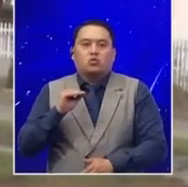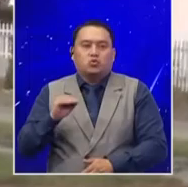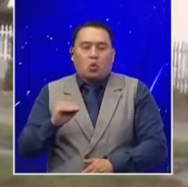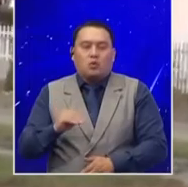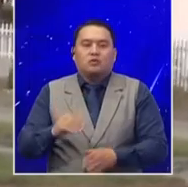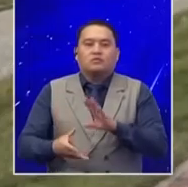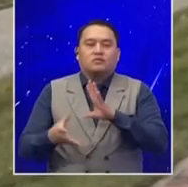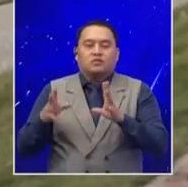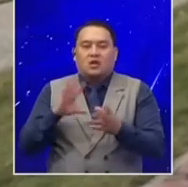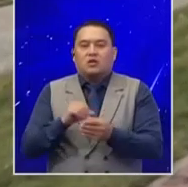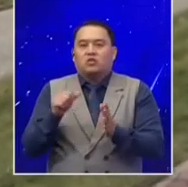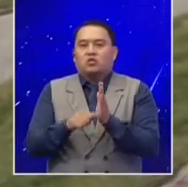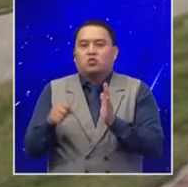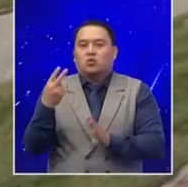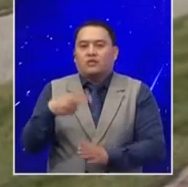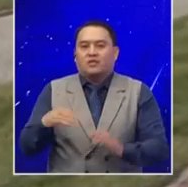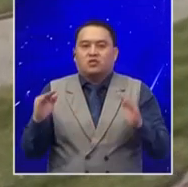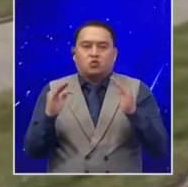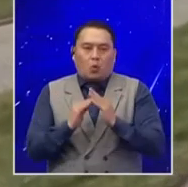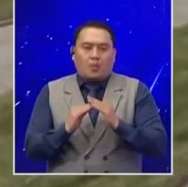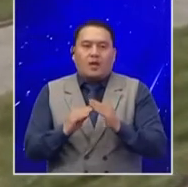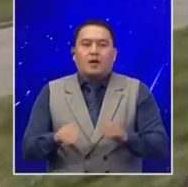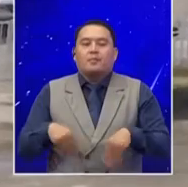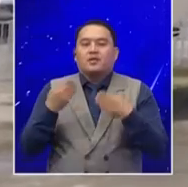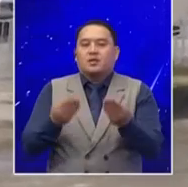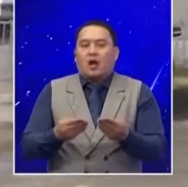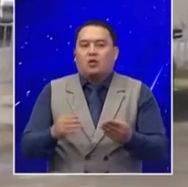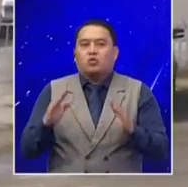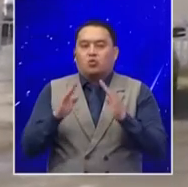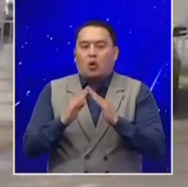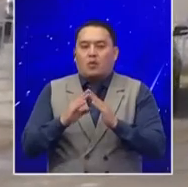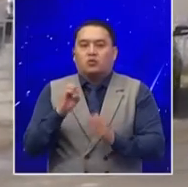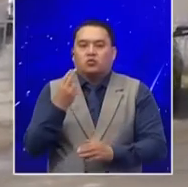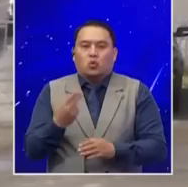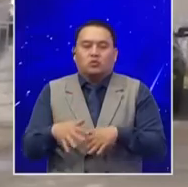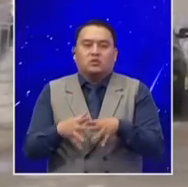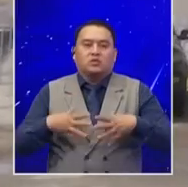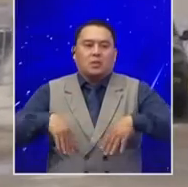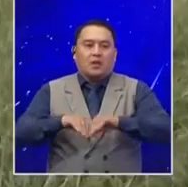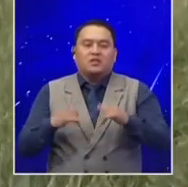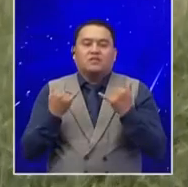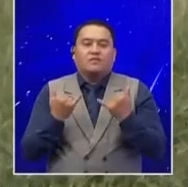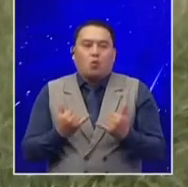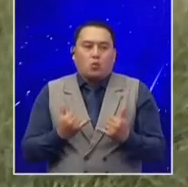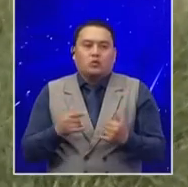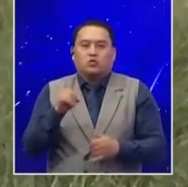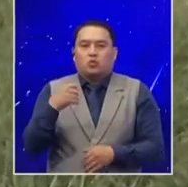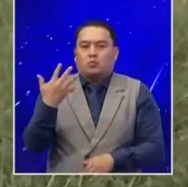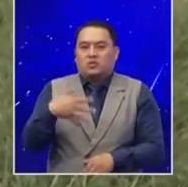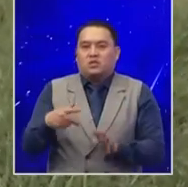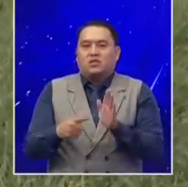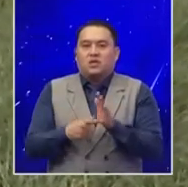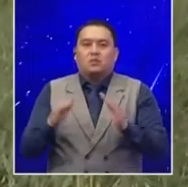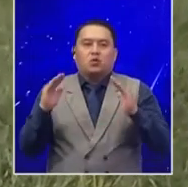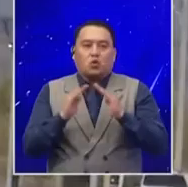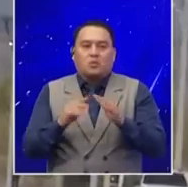сложности здесь расположится 620 домов. Предназначены они для категории социально уязвимых семей. На сегодняшний день выдано 157